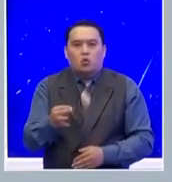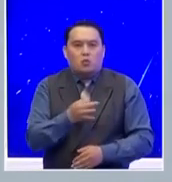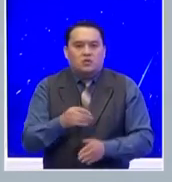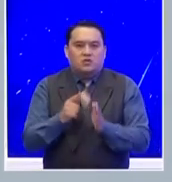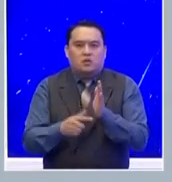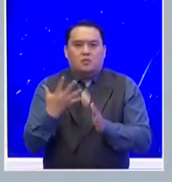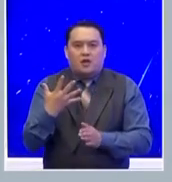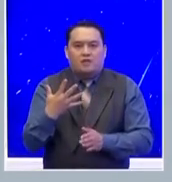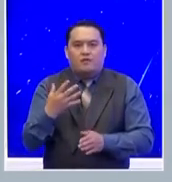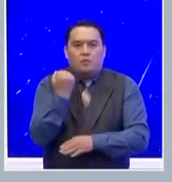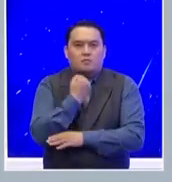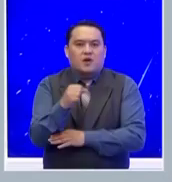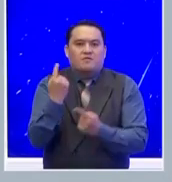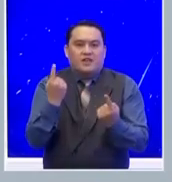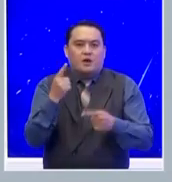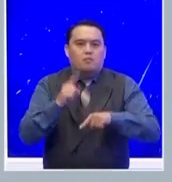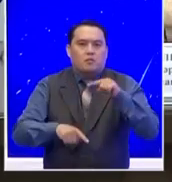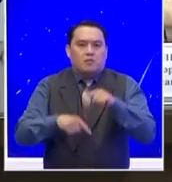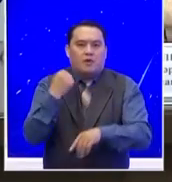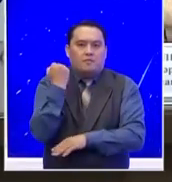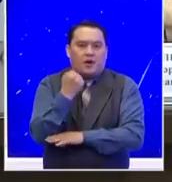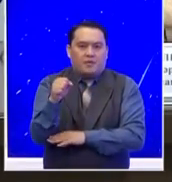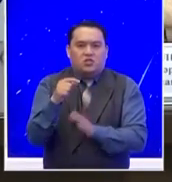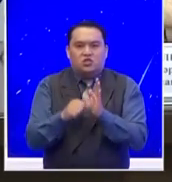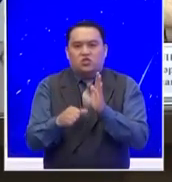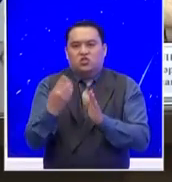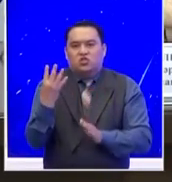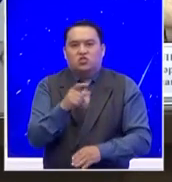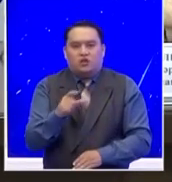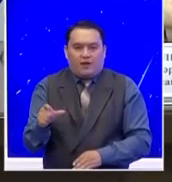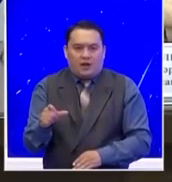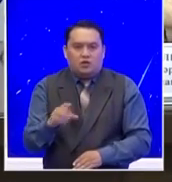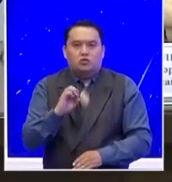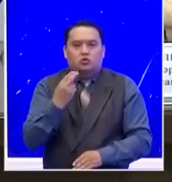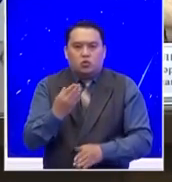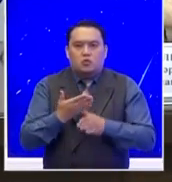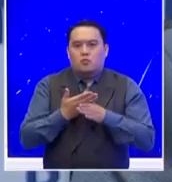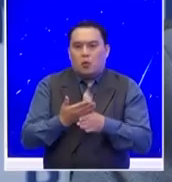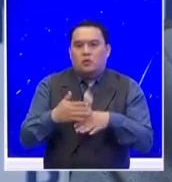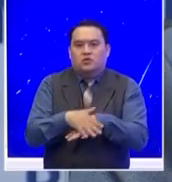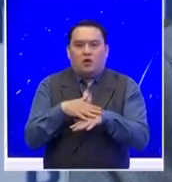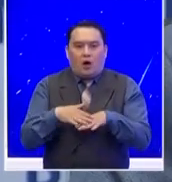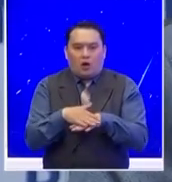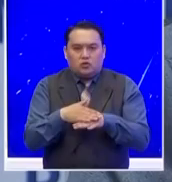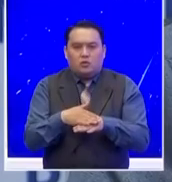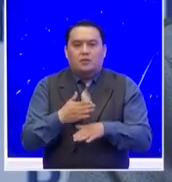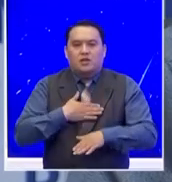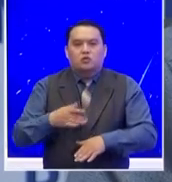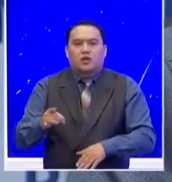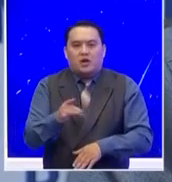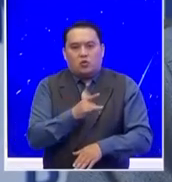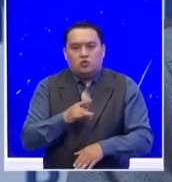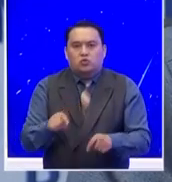области 75-ю годовщину Великой Победы встречают 64 ветерана. Социальную помощь населению, в том числе по нашему